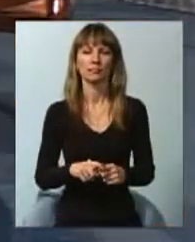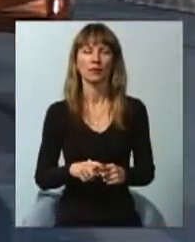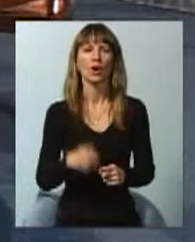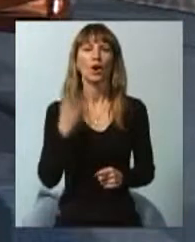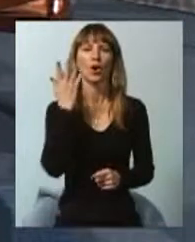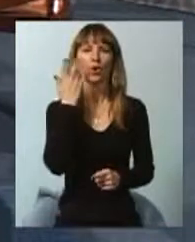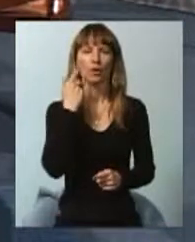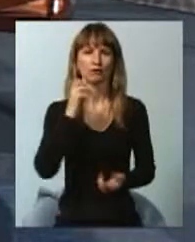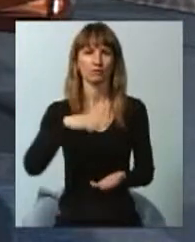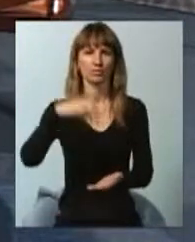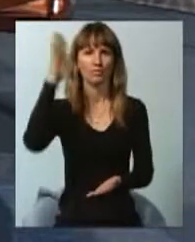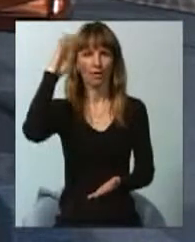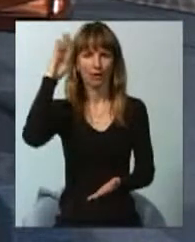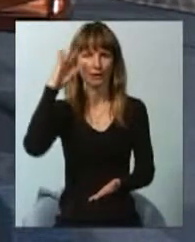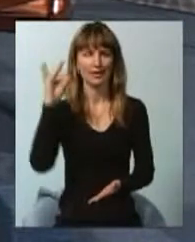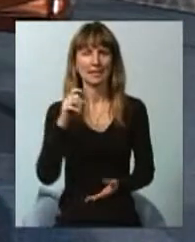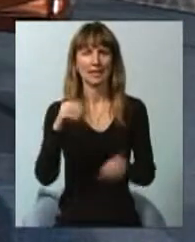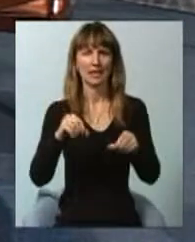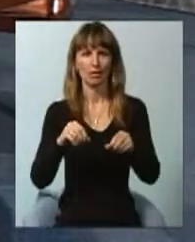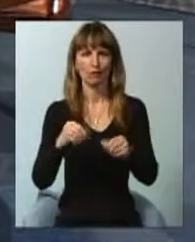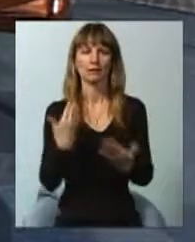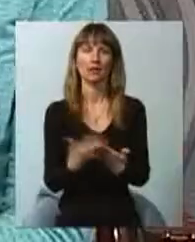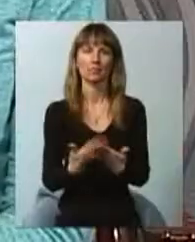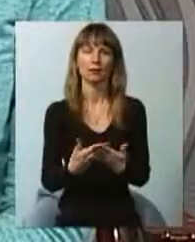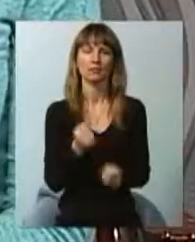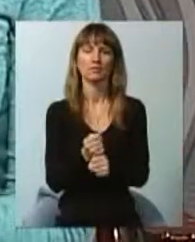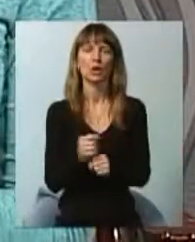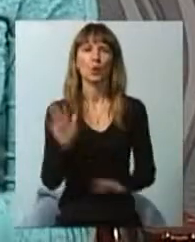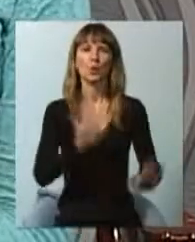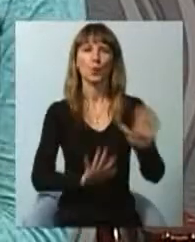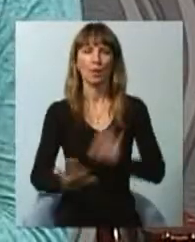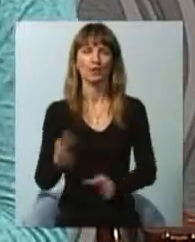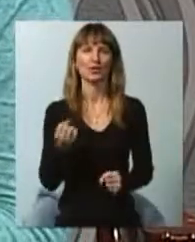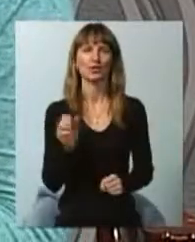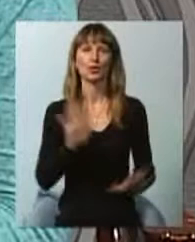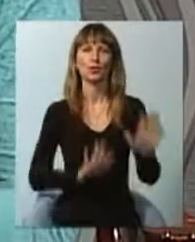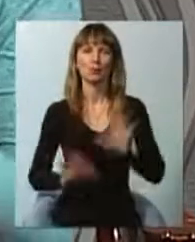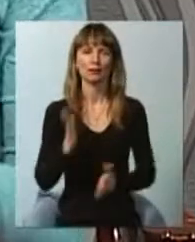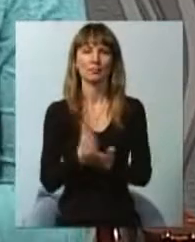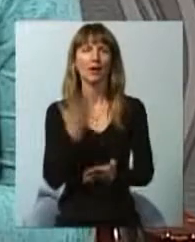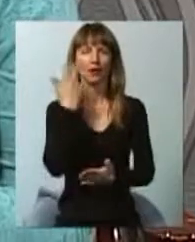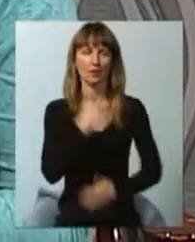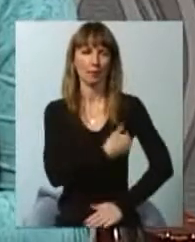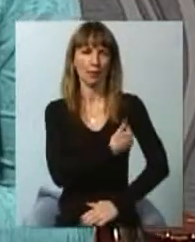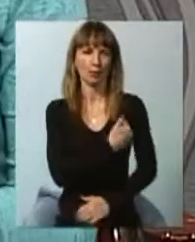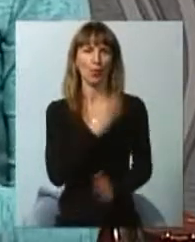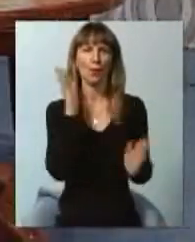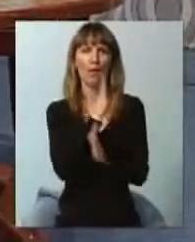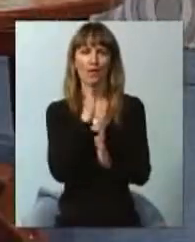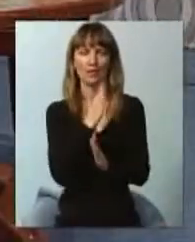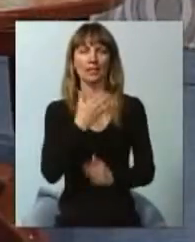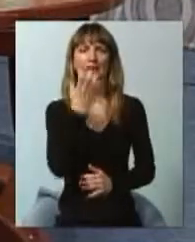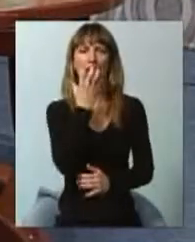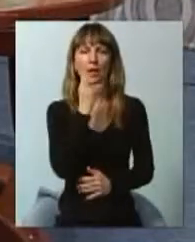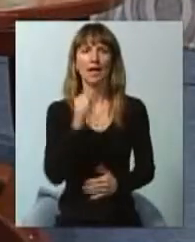Коли випаровується вода із землі, так, наприклад, утворюється туман. І ще туман відбувається, коли температура повітря, вона